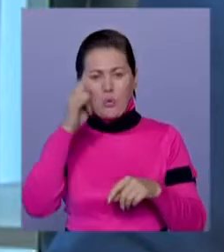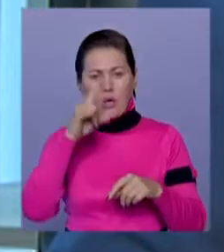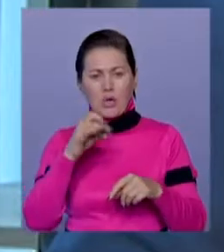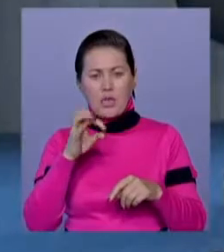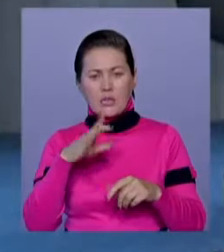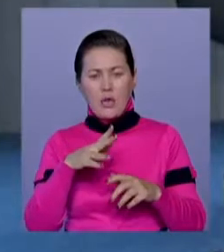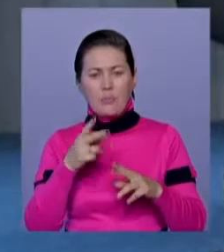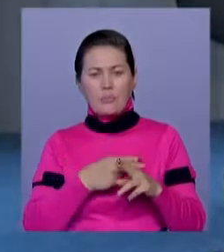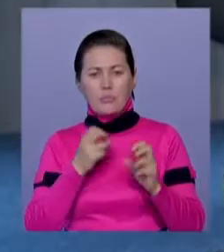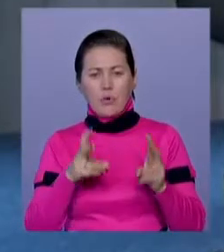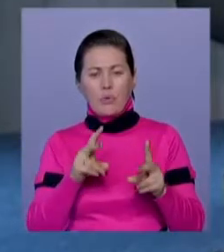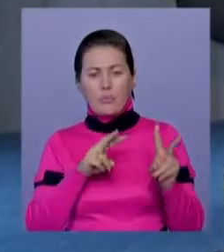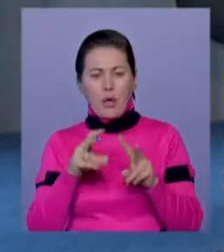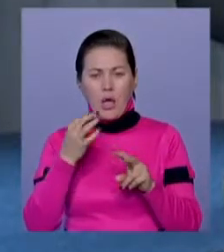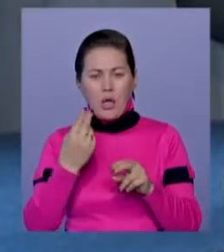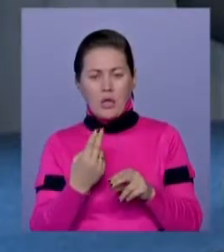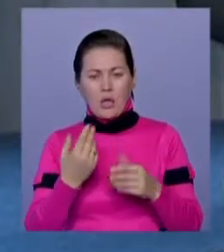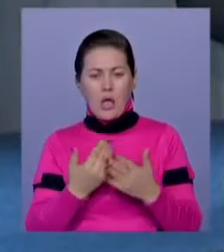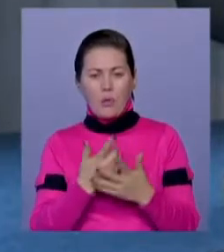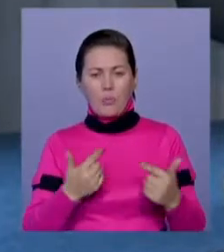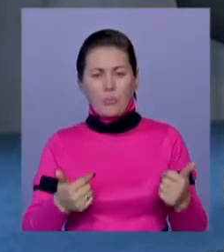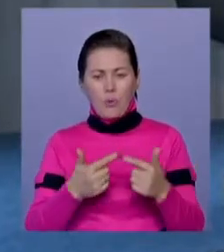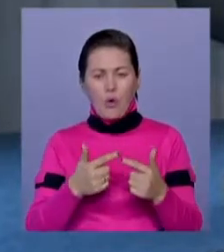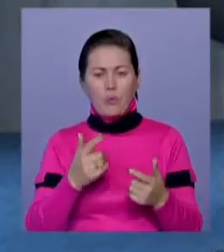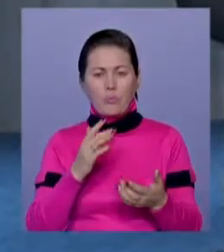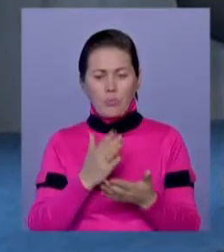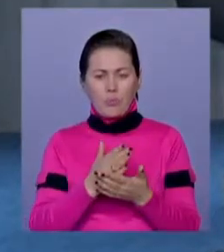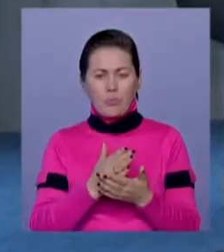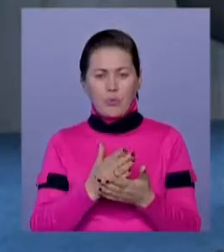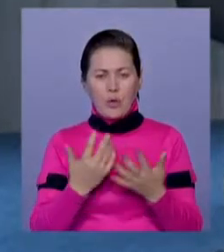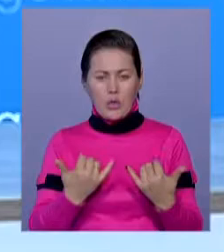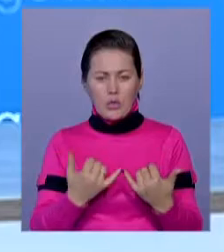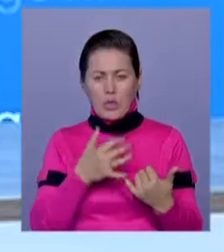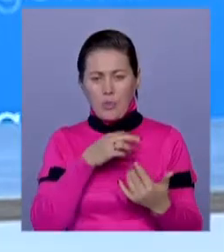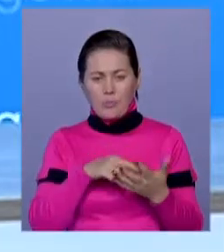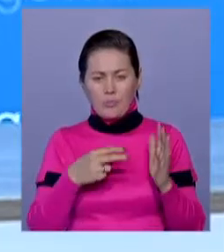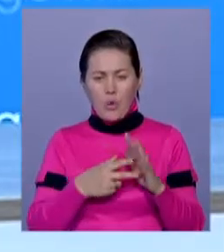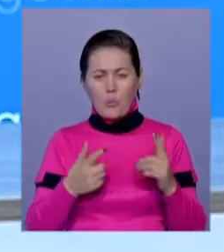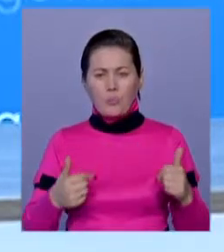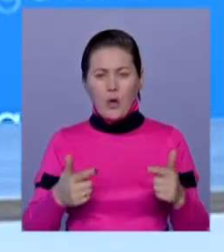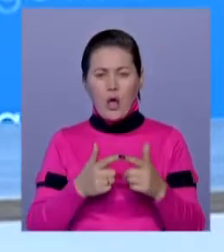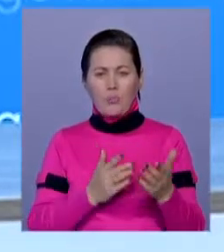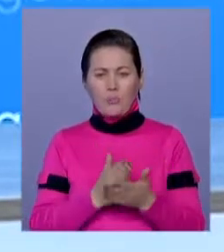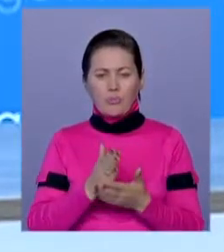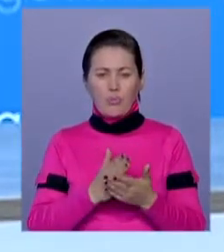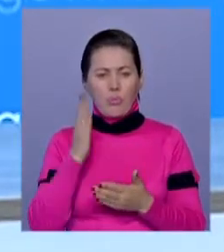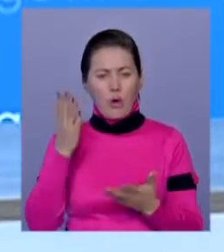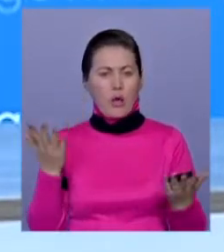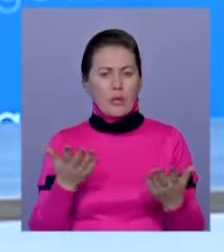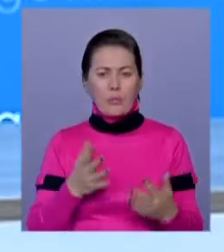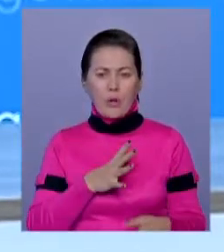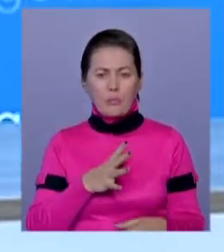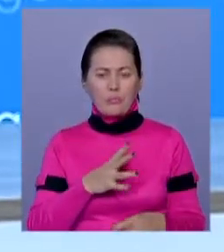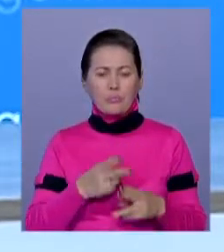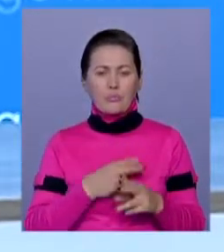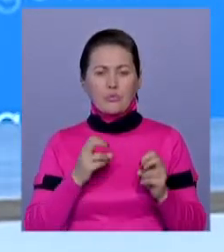қауіпсіздігін бақылайтын жаңа акционерлік қоғам құрылайын деп жатыр екен. Сол жаңа органның қызметі алдағы уақытта қандай болмақ,